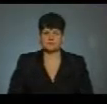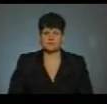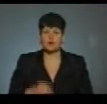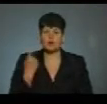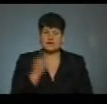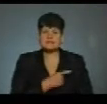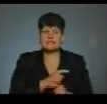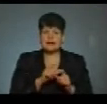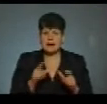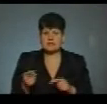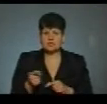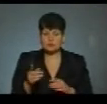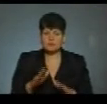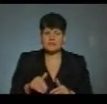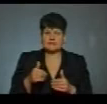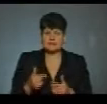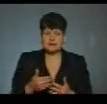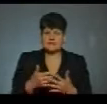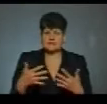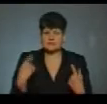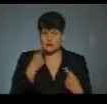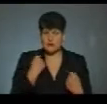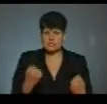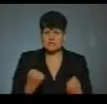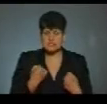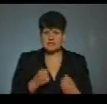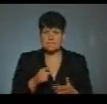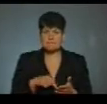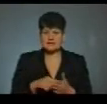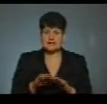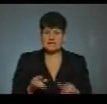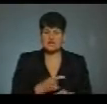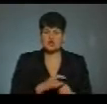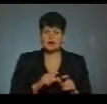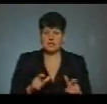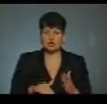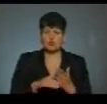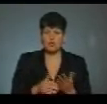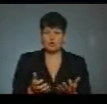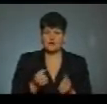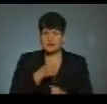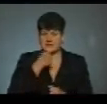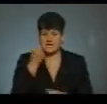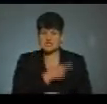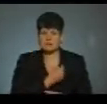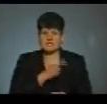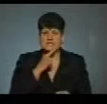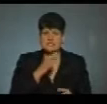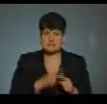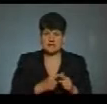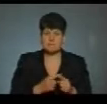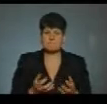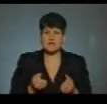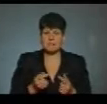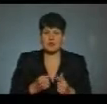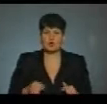з лікарень Тернополя, якій передали засоби індивідуального захисту, міська дитяча лікарня. Допомогу отримує старша медсестра